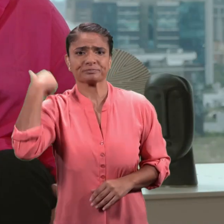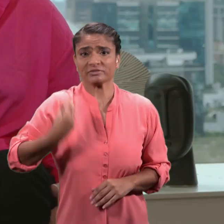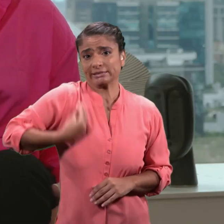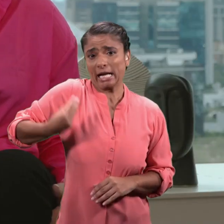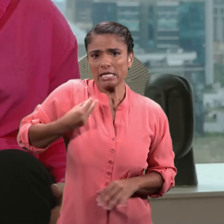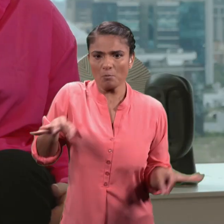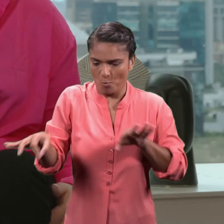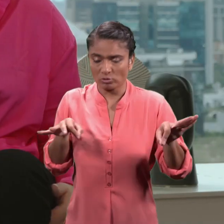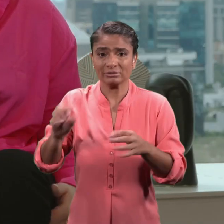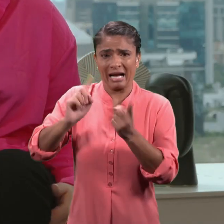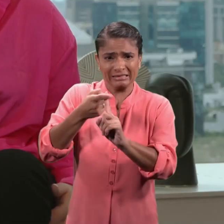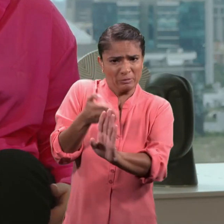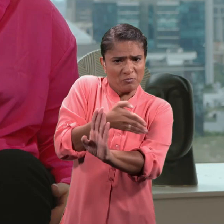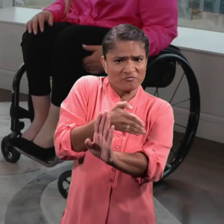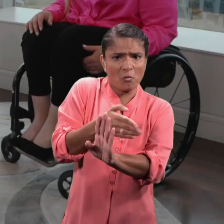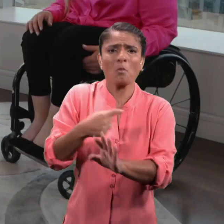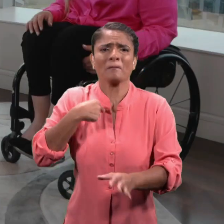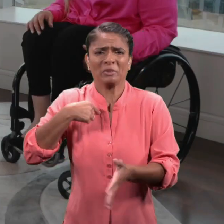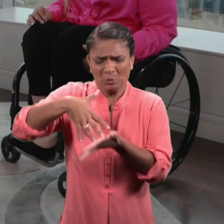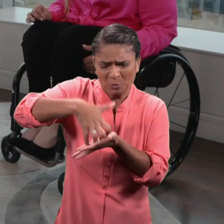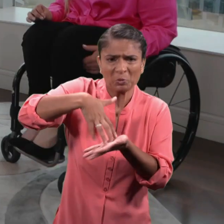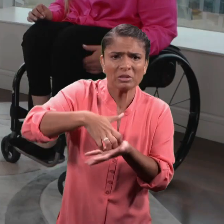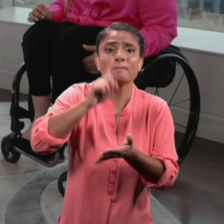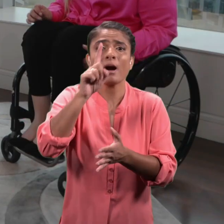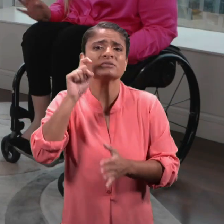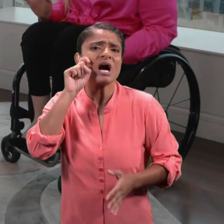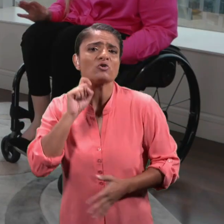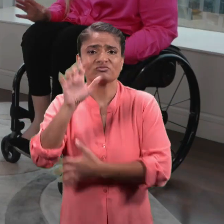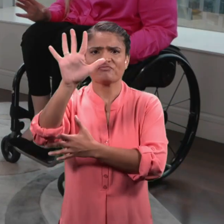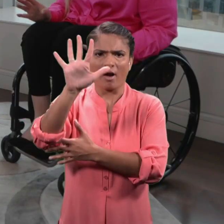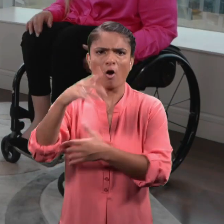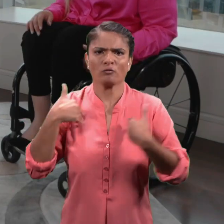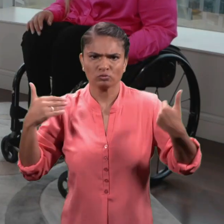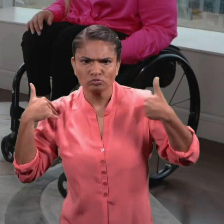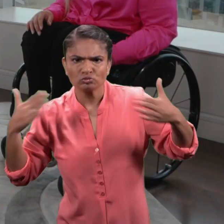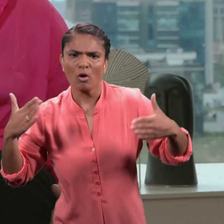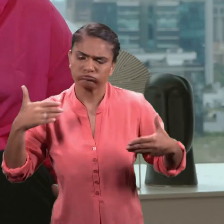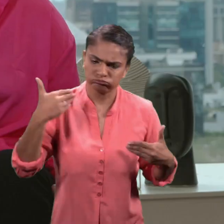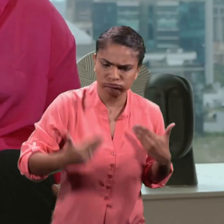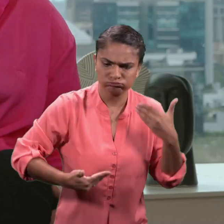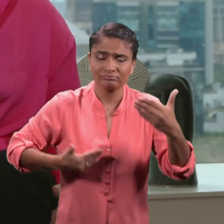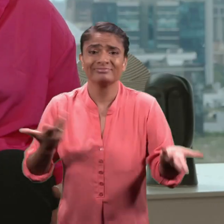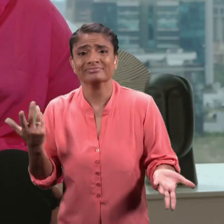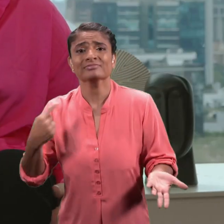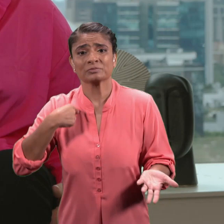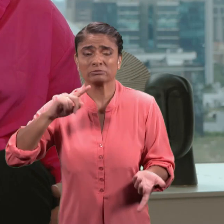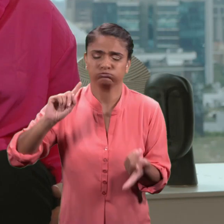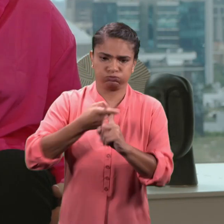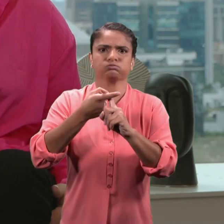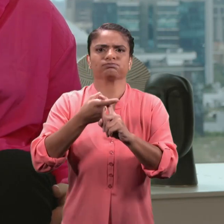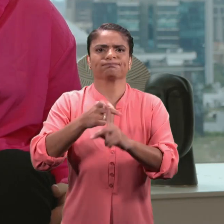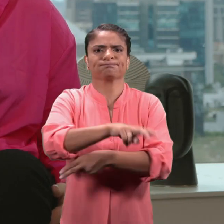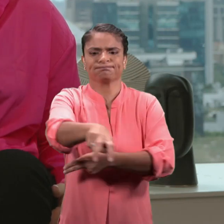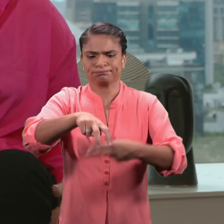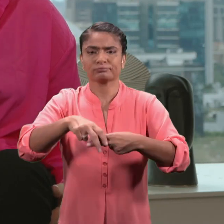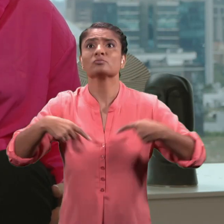'n klein modelletjie gewees voor my karongeluk, toe ek nog kon loop. Ek het begin met model 5 jaar oud. En obviously was